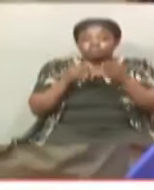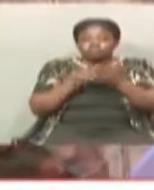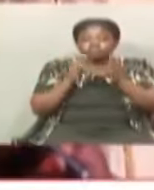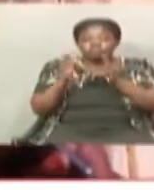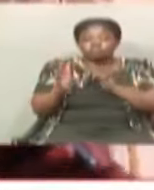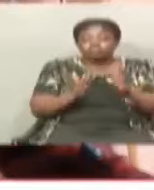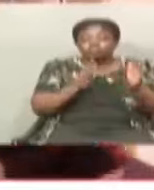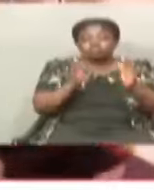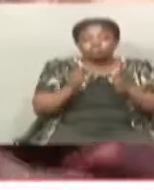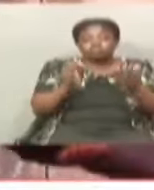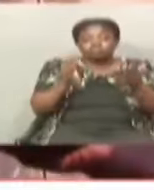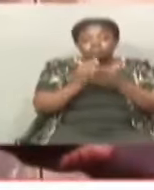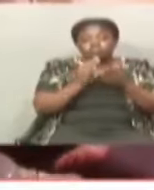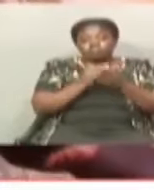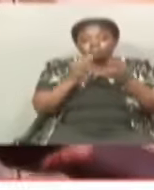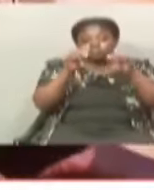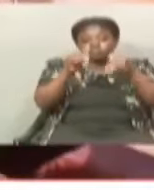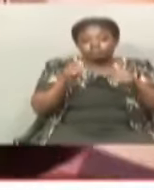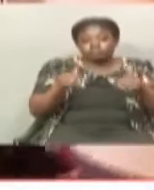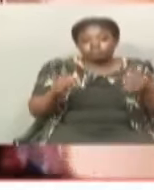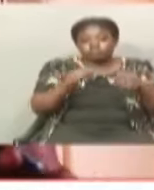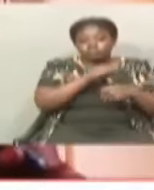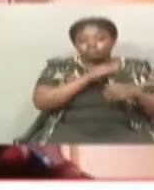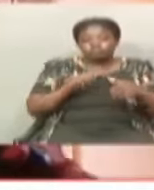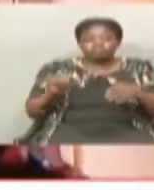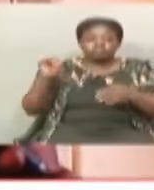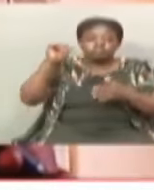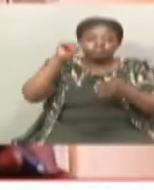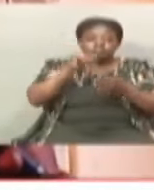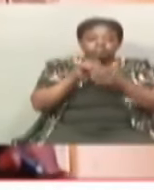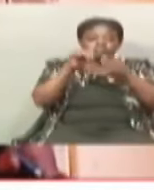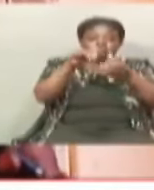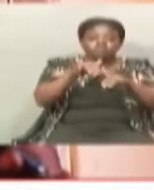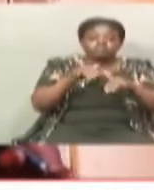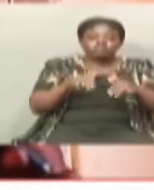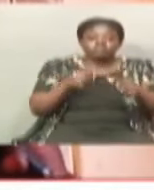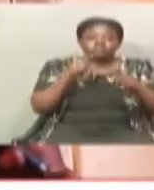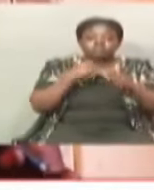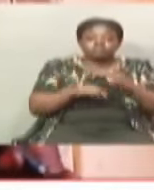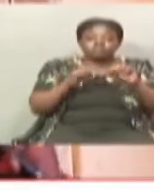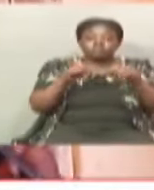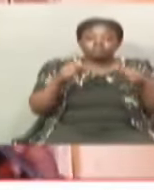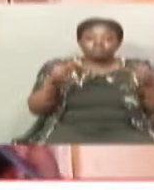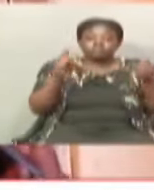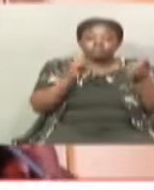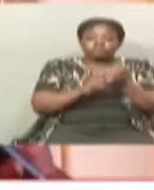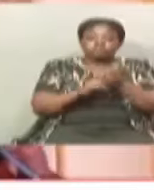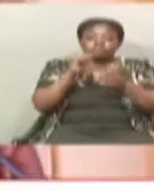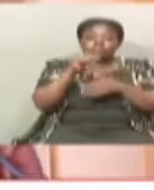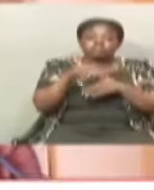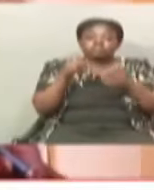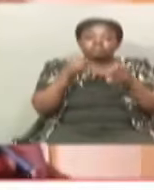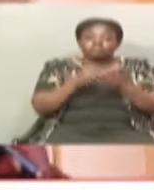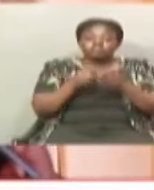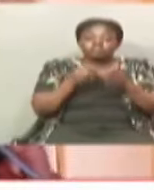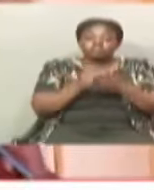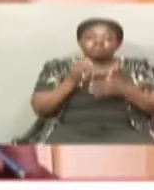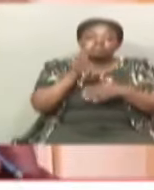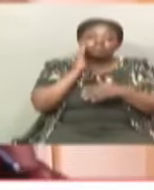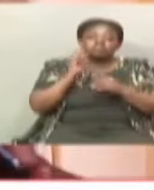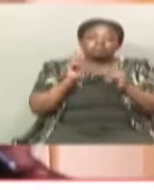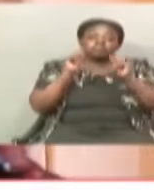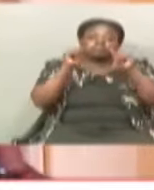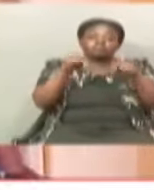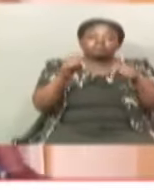ekoole kubanga bwe baziika baagaana okulinnya ennyonyi okujja okuziika musaasi n'agatali kwata ssente ze enzungu okujja